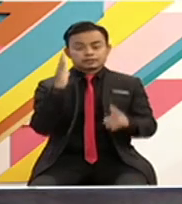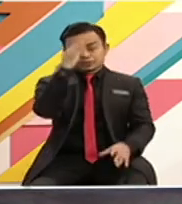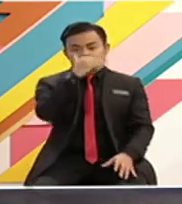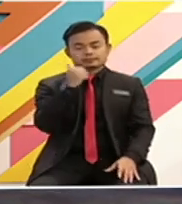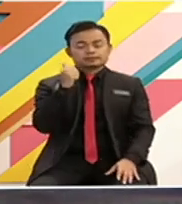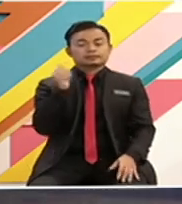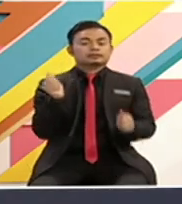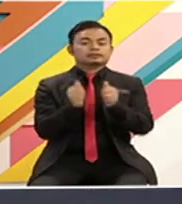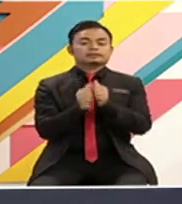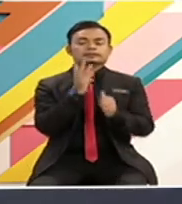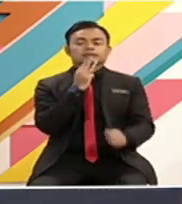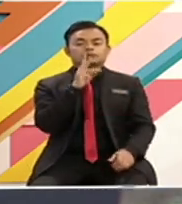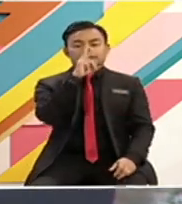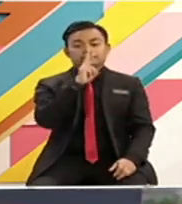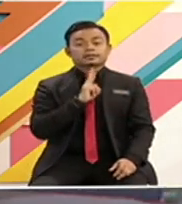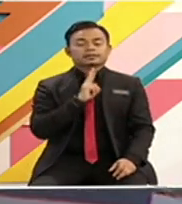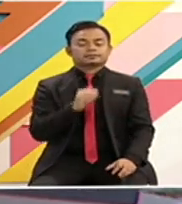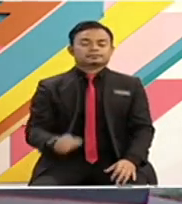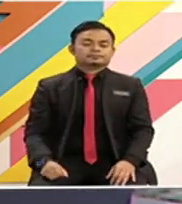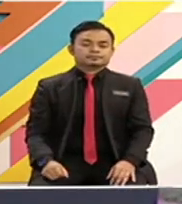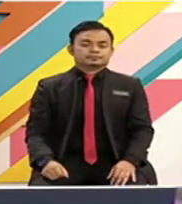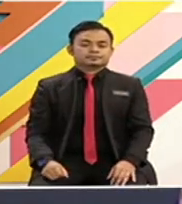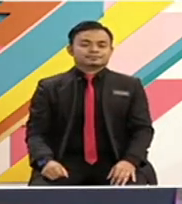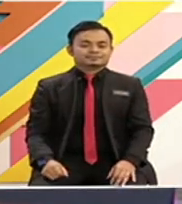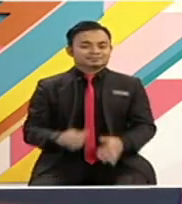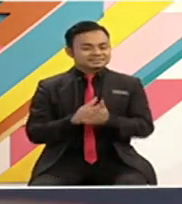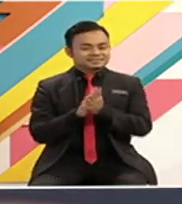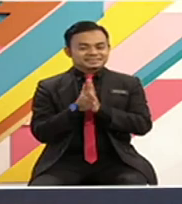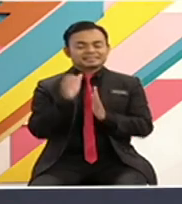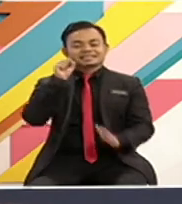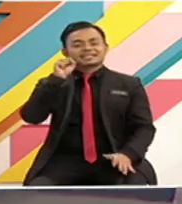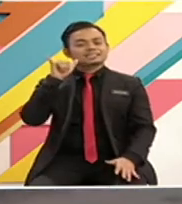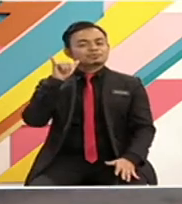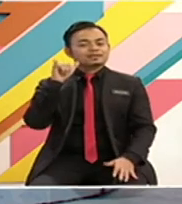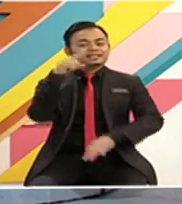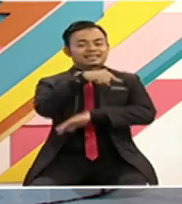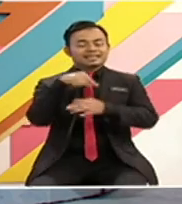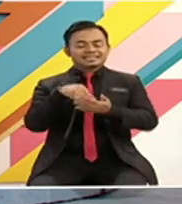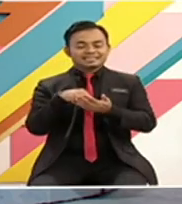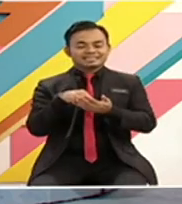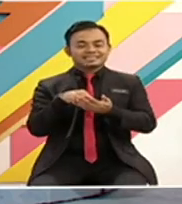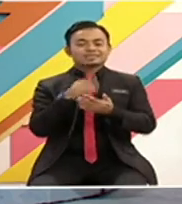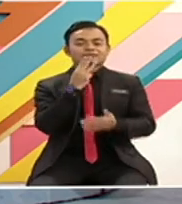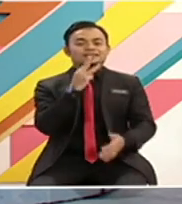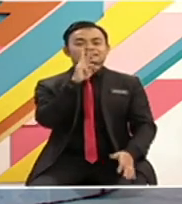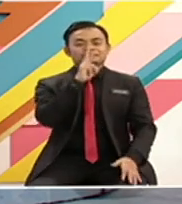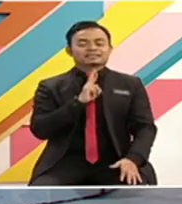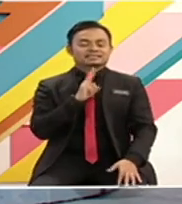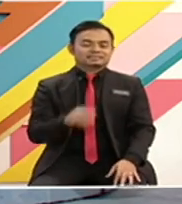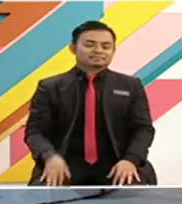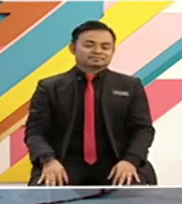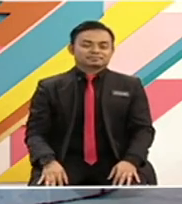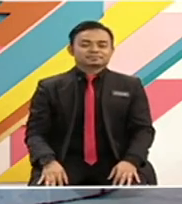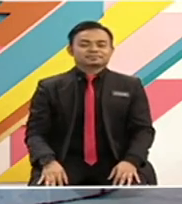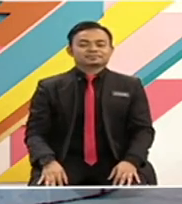dengan warna merah tu ya jadi masuk juga hari ini saya menelisik macam-macam bunga tulip memang cantik nusawungu lahir sama